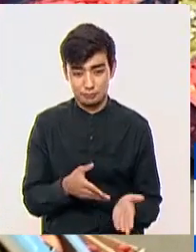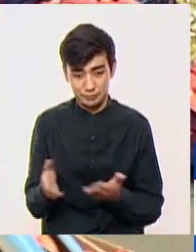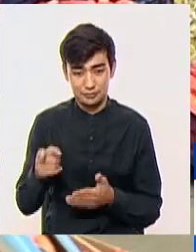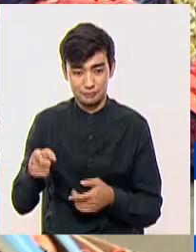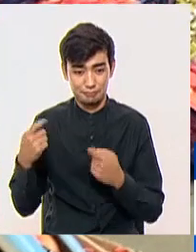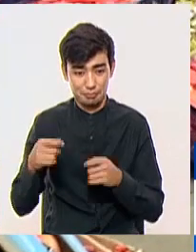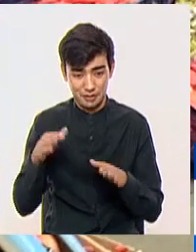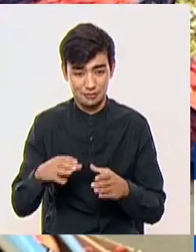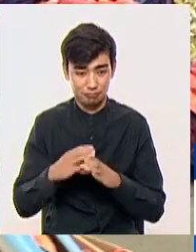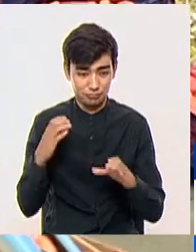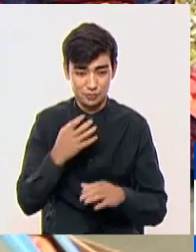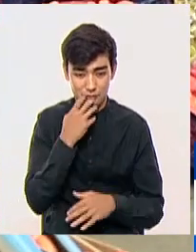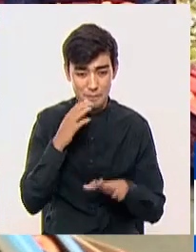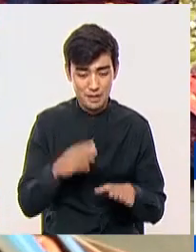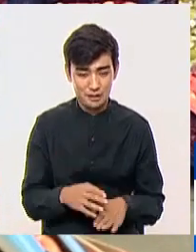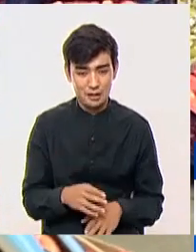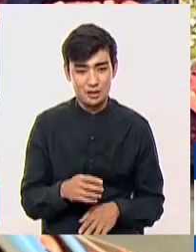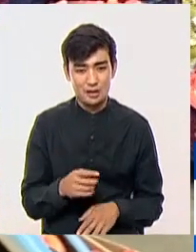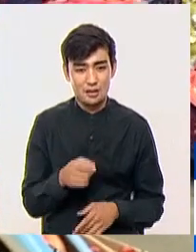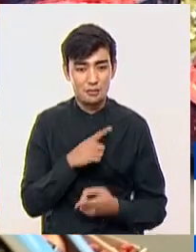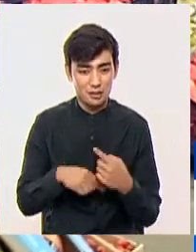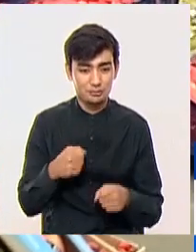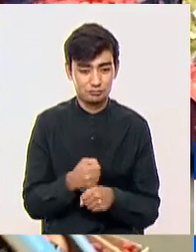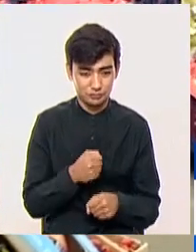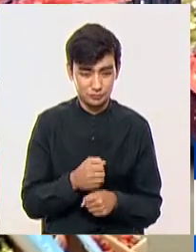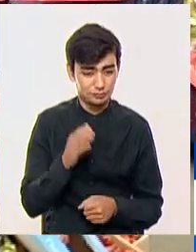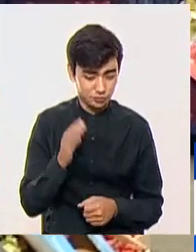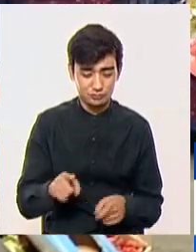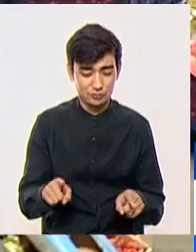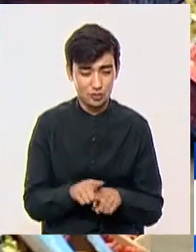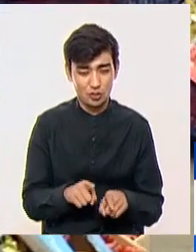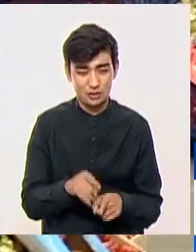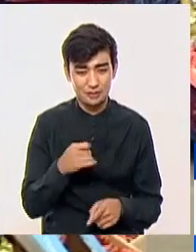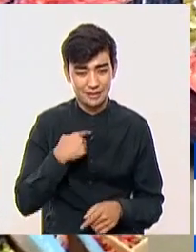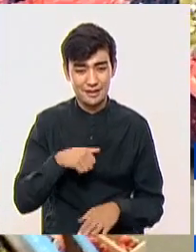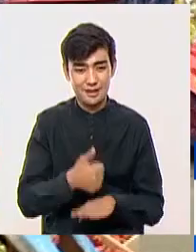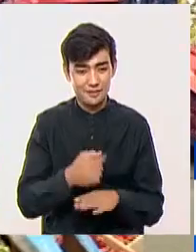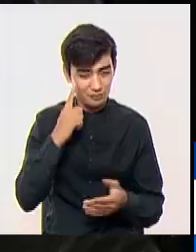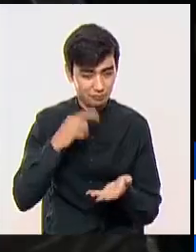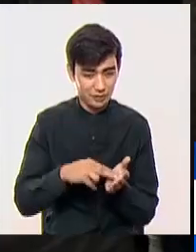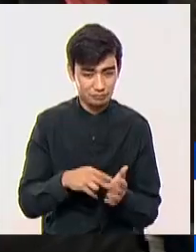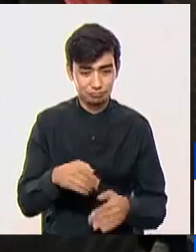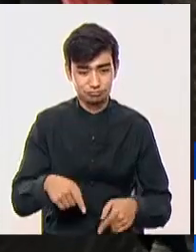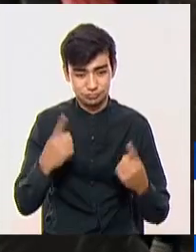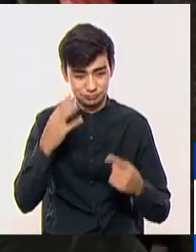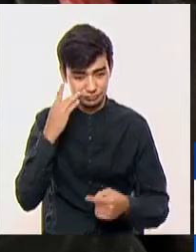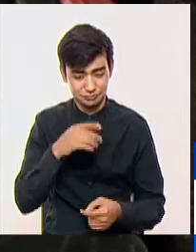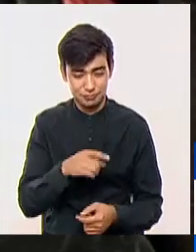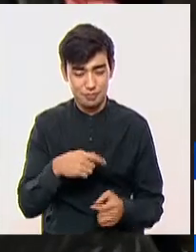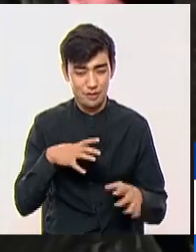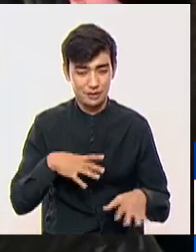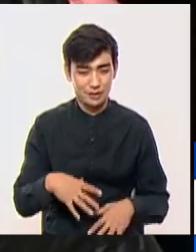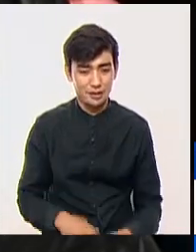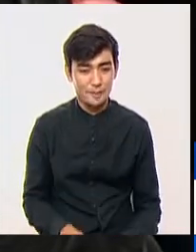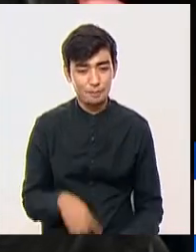торгуйте здесь. Мы это по-любому будем делать, потому что у нас есть генплан развития рынка. Ешкімді әрі сырып,